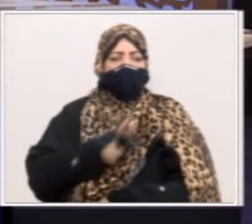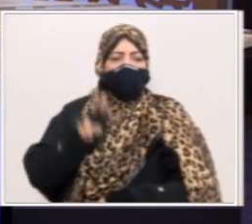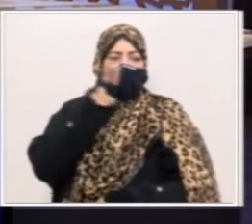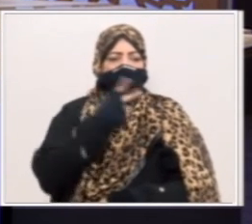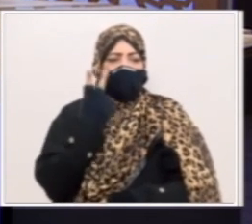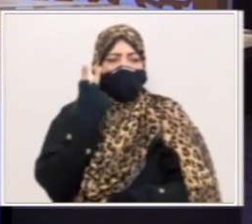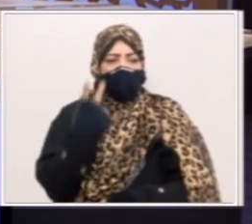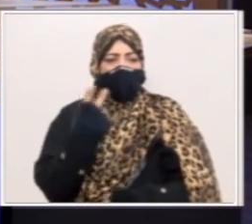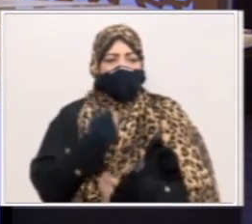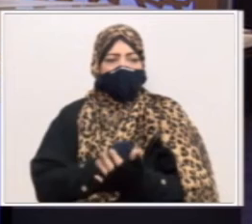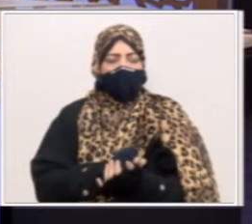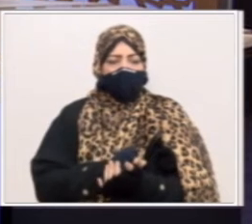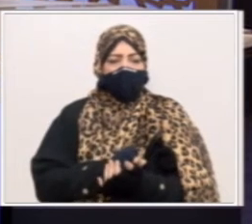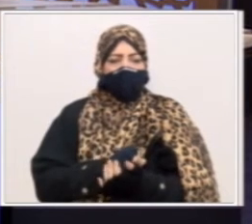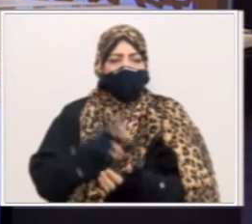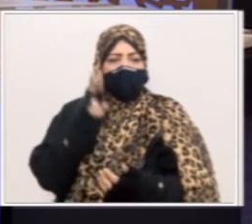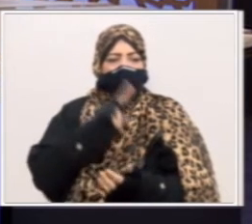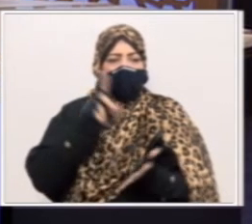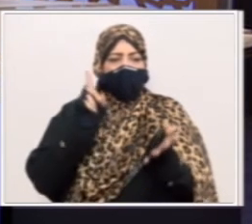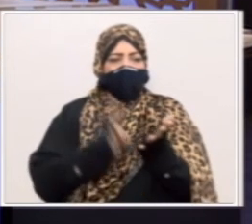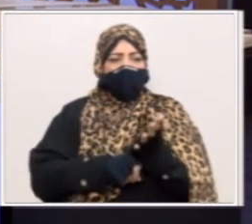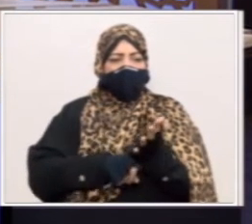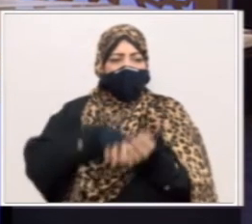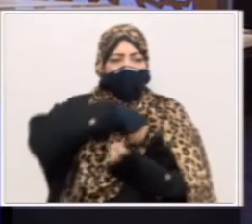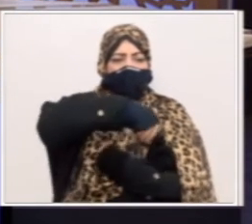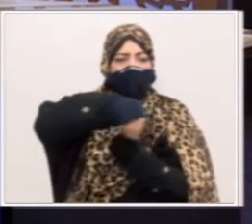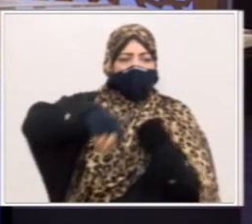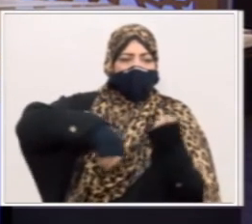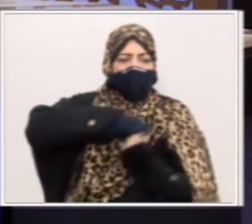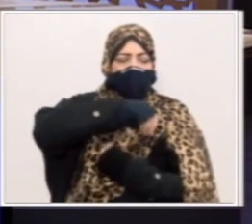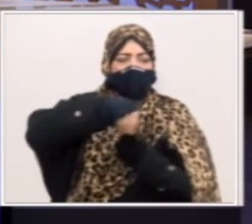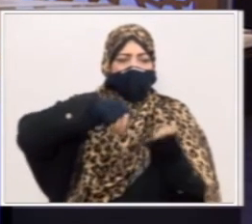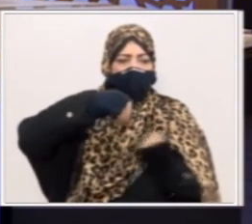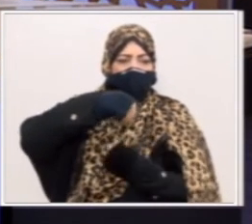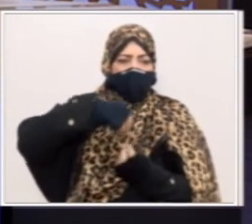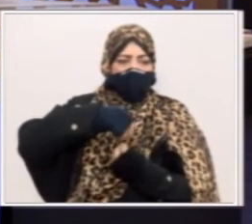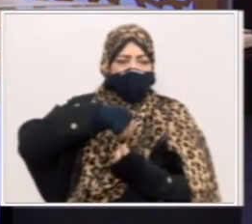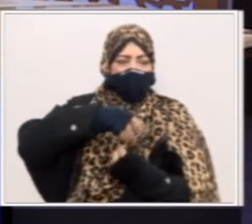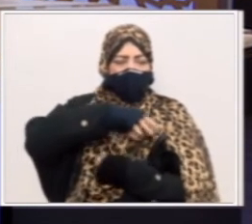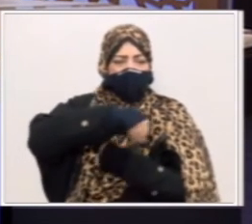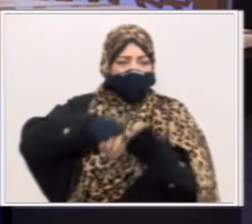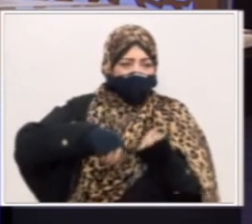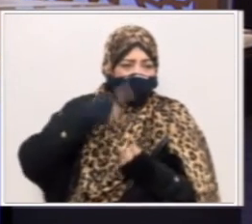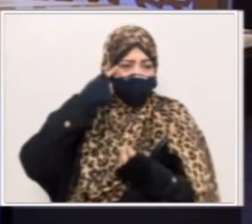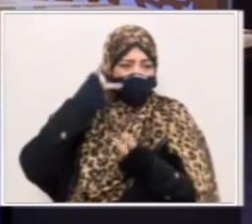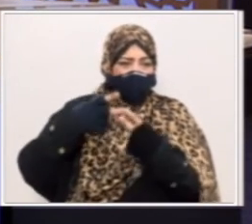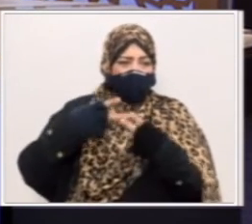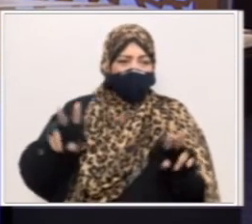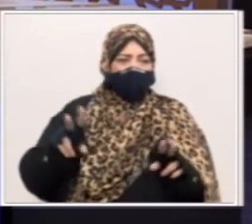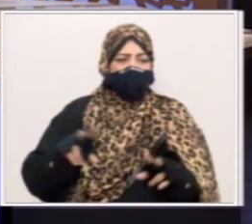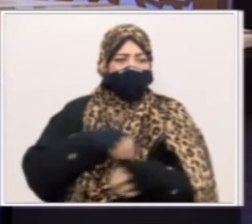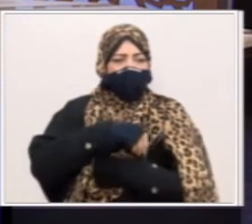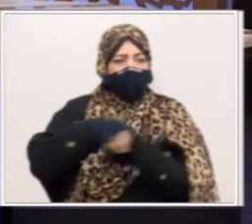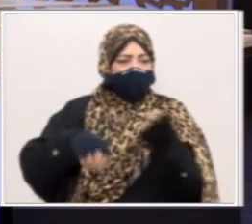بدون ختامها في القدس أو ما تجوزش؟ فريضة الحج إيش؟ فريضة